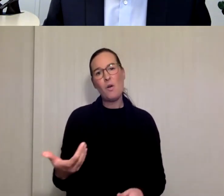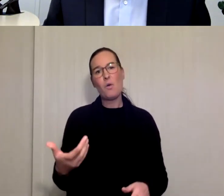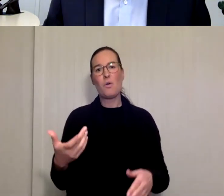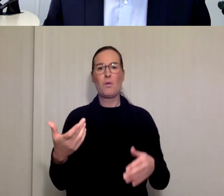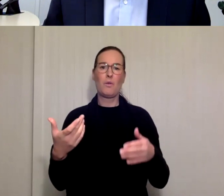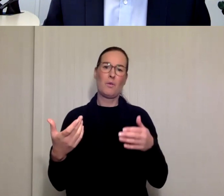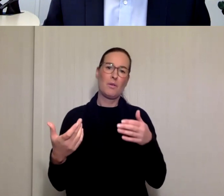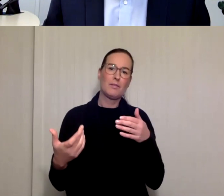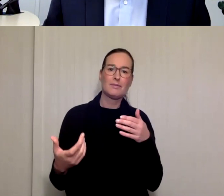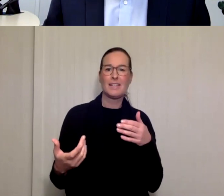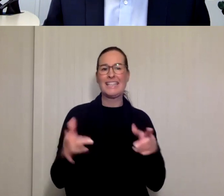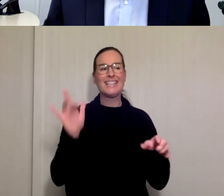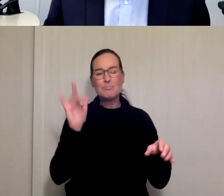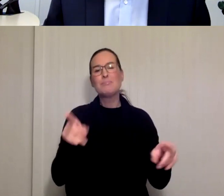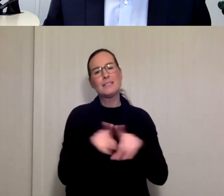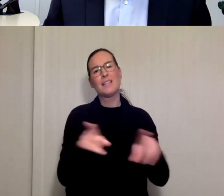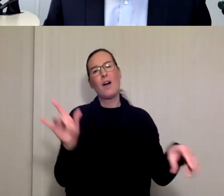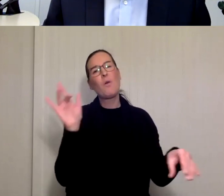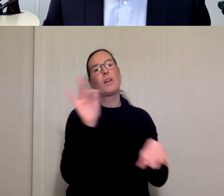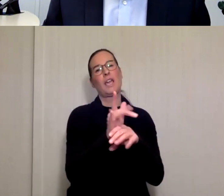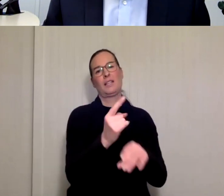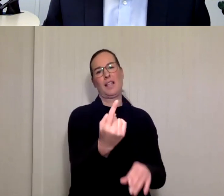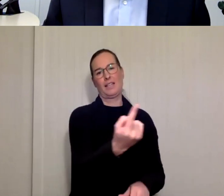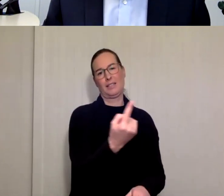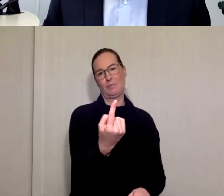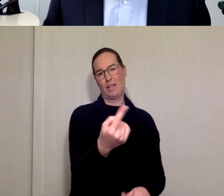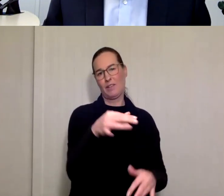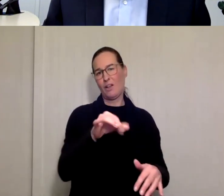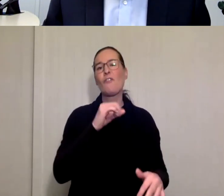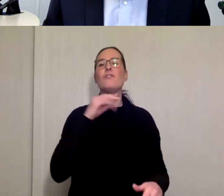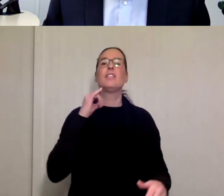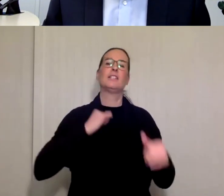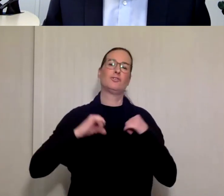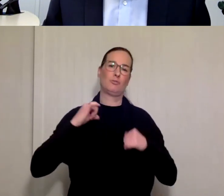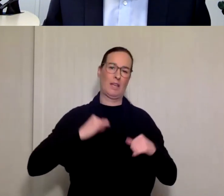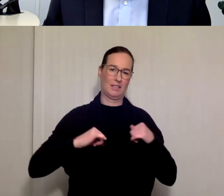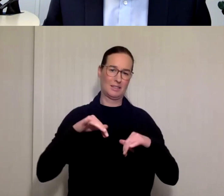schmerzhaften, traurigen Einsamkeit, die extrem viele Menschen erreicht.